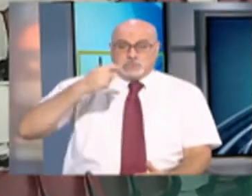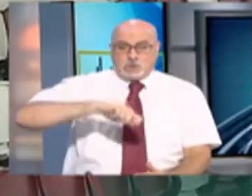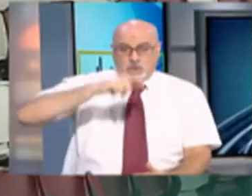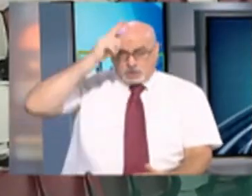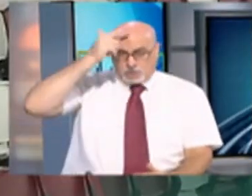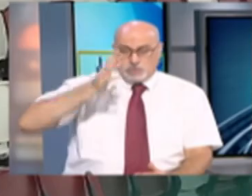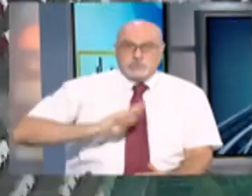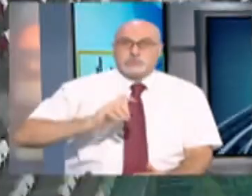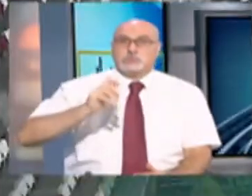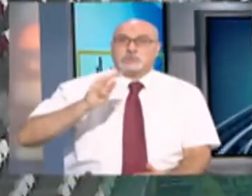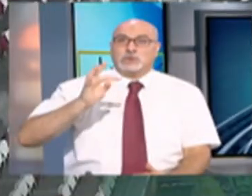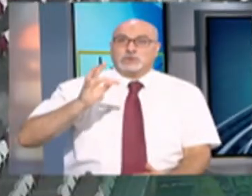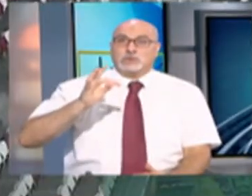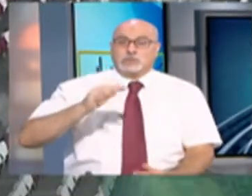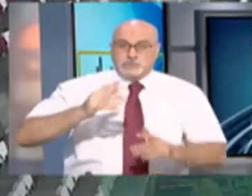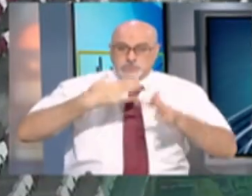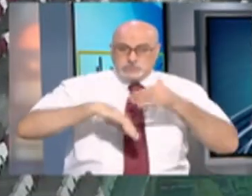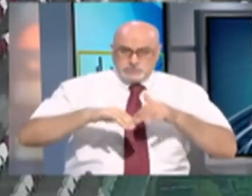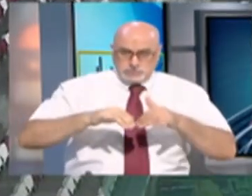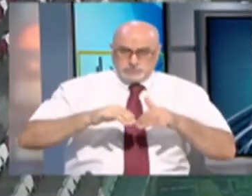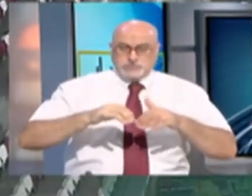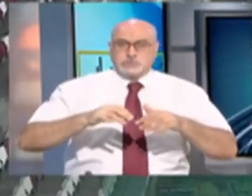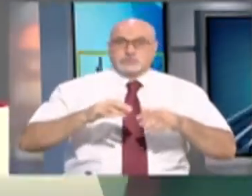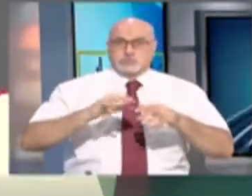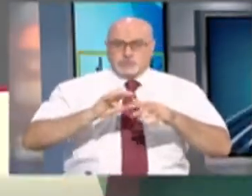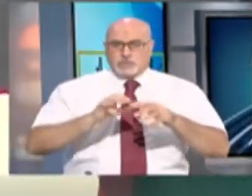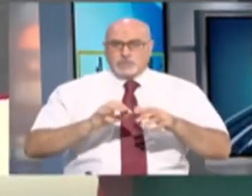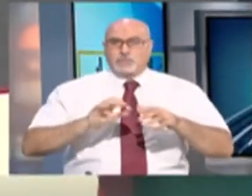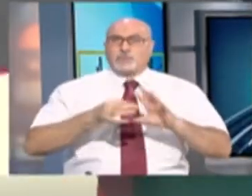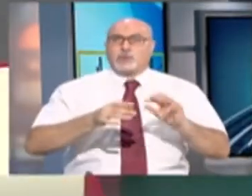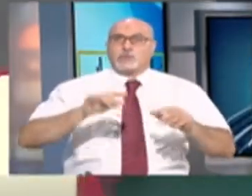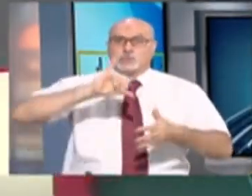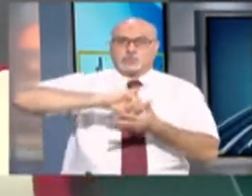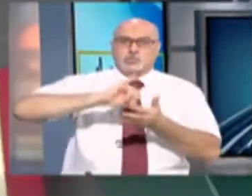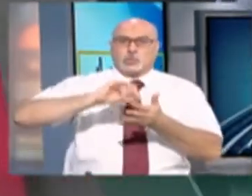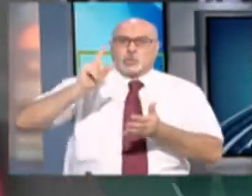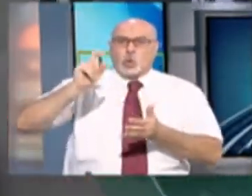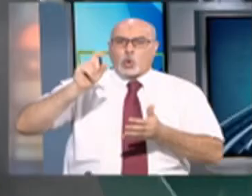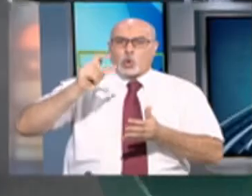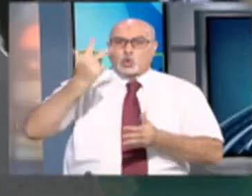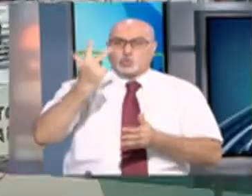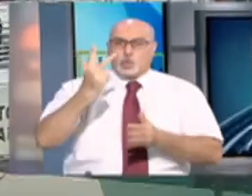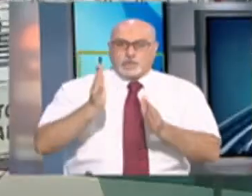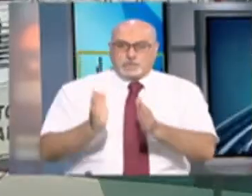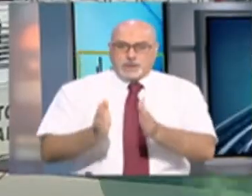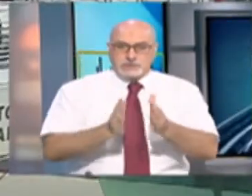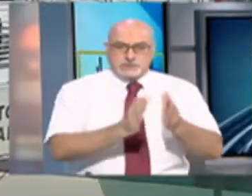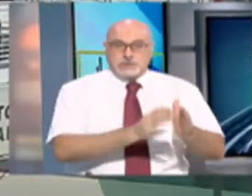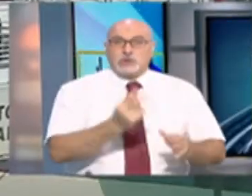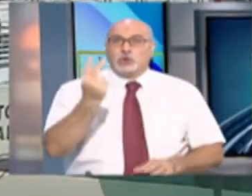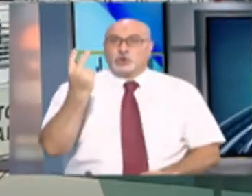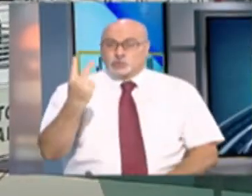سيد عبد المجيد تبون عند المسبح الأولمبي والمركز المائي الذي يضم ثلاثة أحواض، اثنان